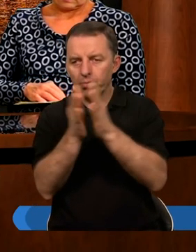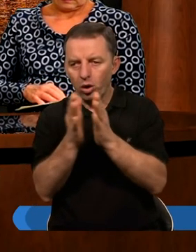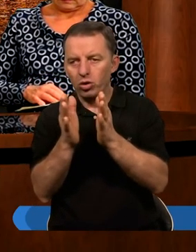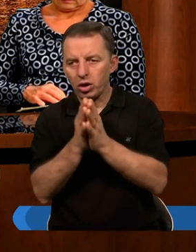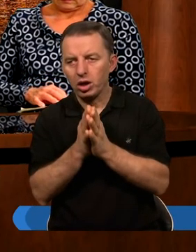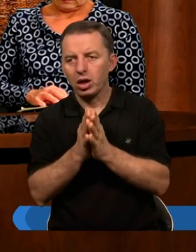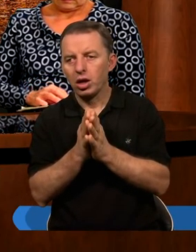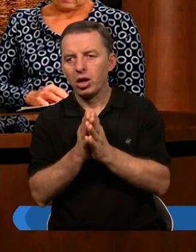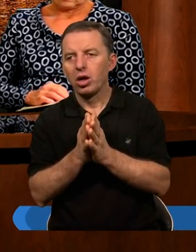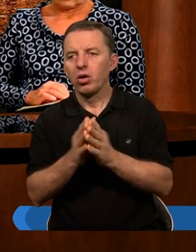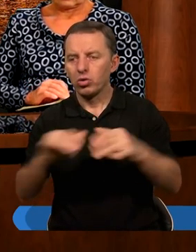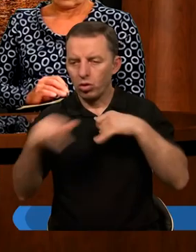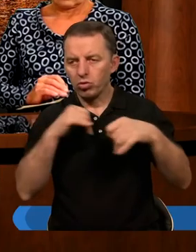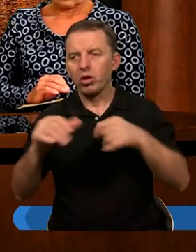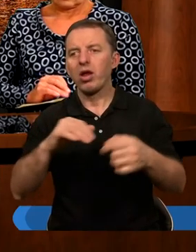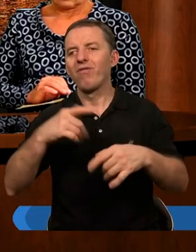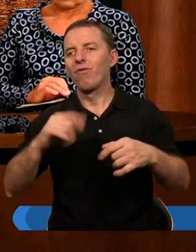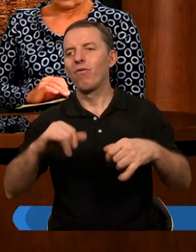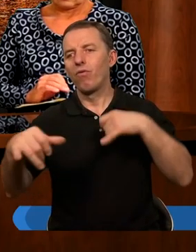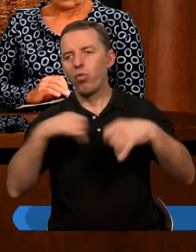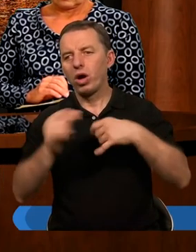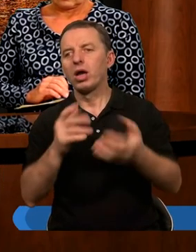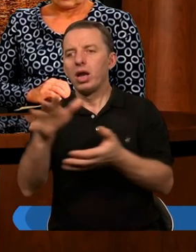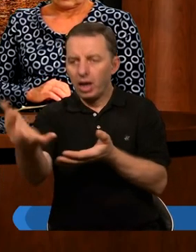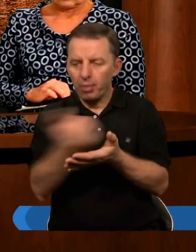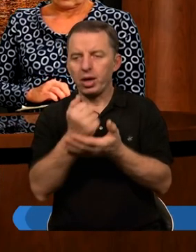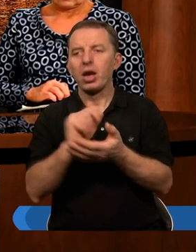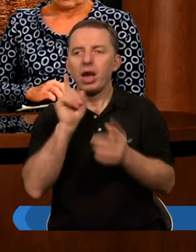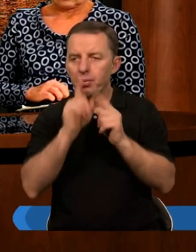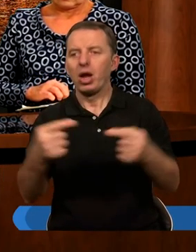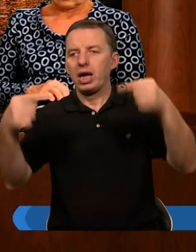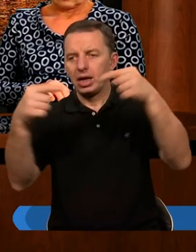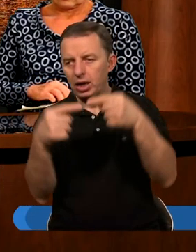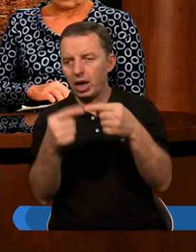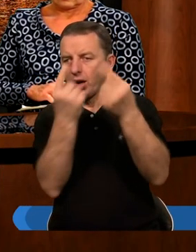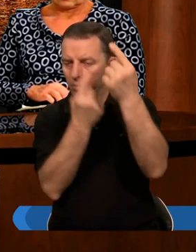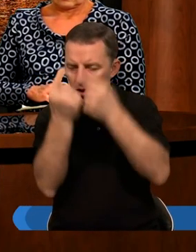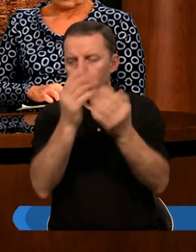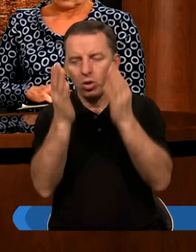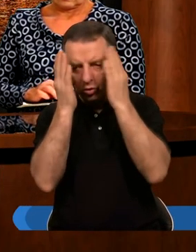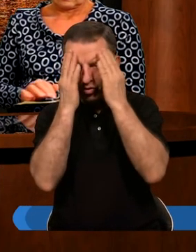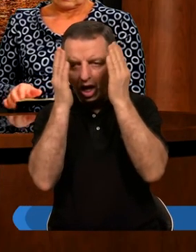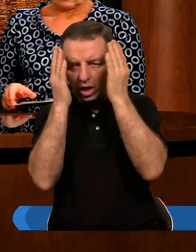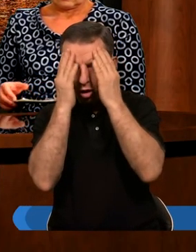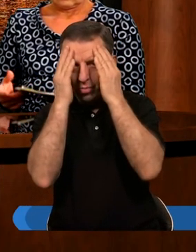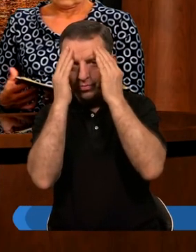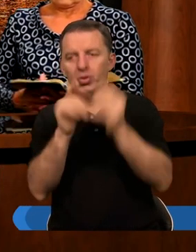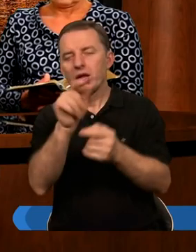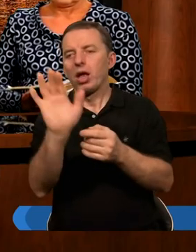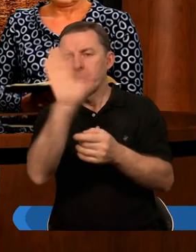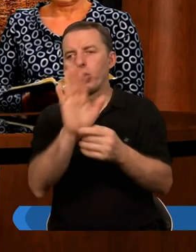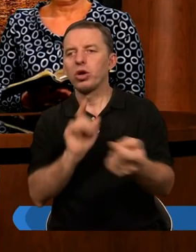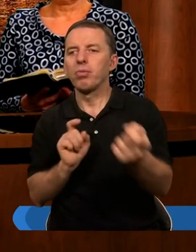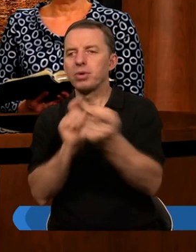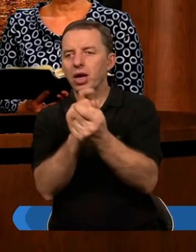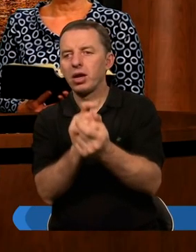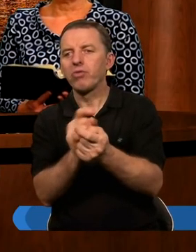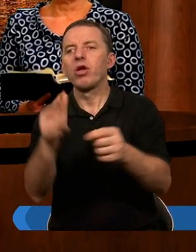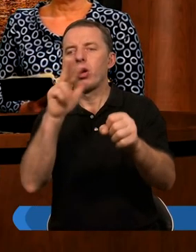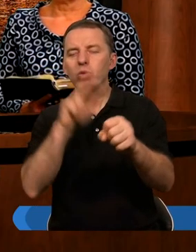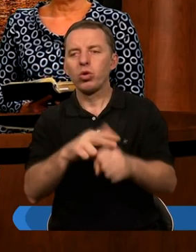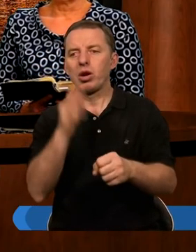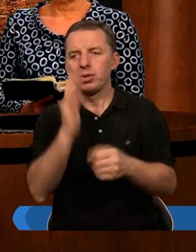rządzących za tą władzę nabiera naprawdę wtedy sensu, kiedy mamy świadomość, że jest Boży przeciwnik, który